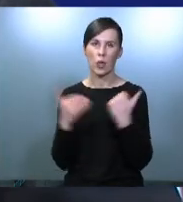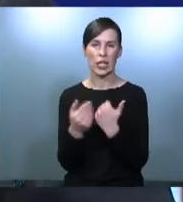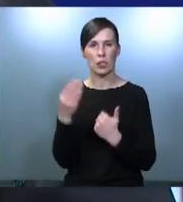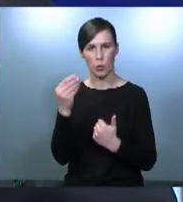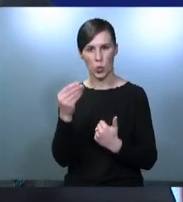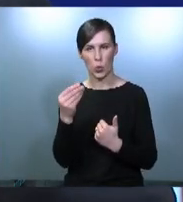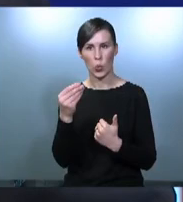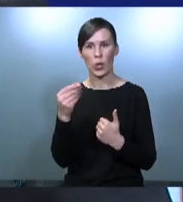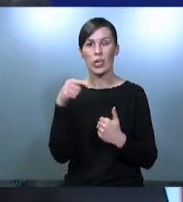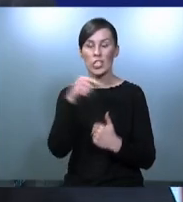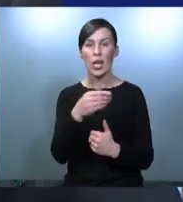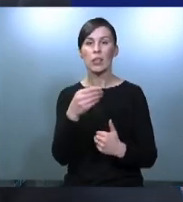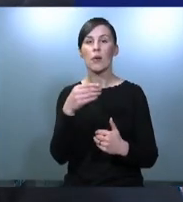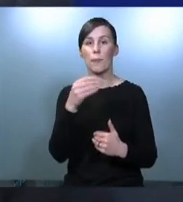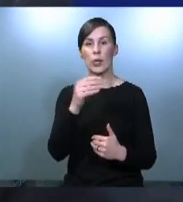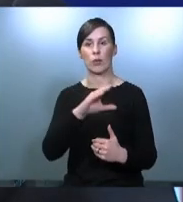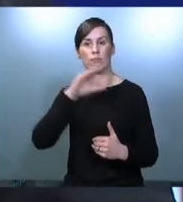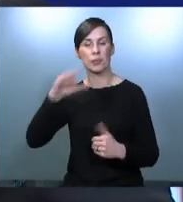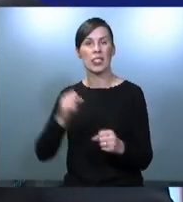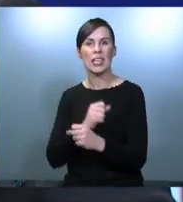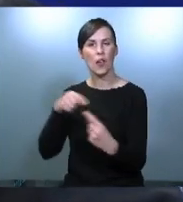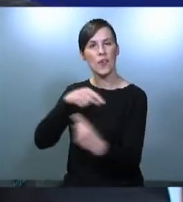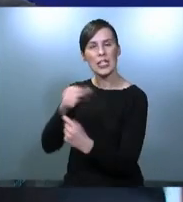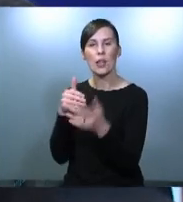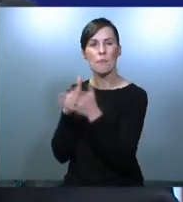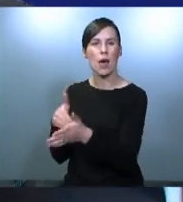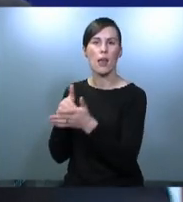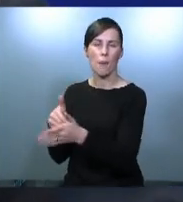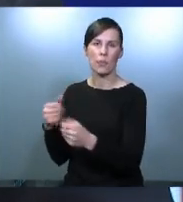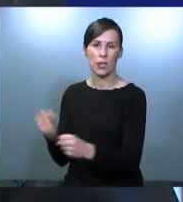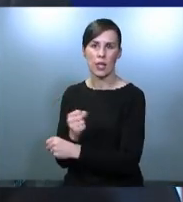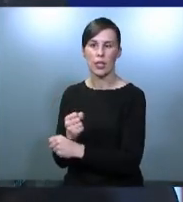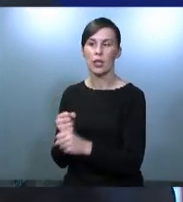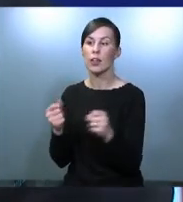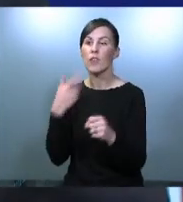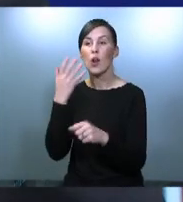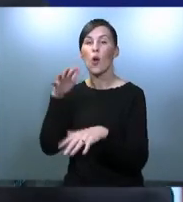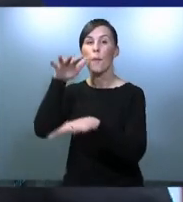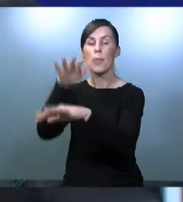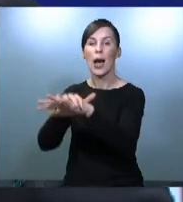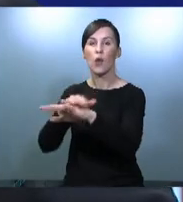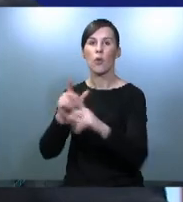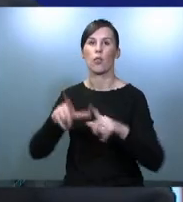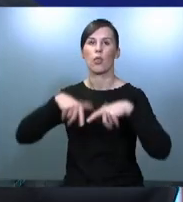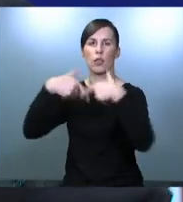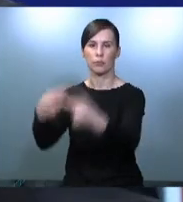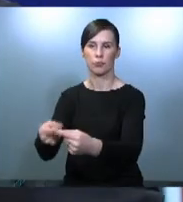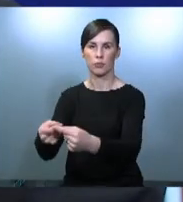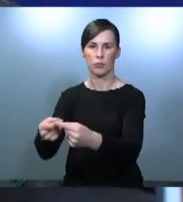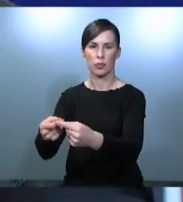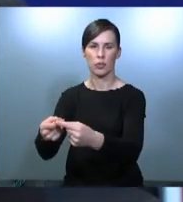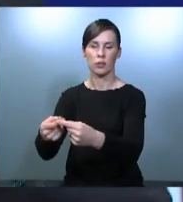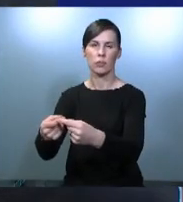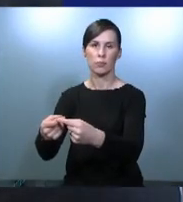kurio turėtų būti remiamas verslas, bet to fondo administravimas perduotas bankui. Bankas už tą administravimą ima